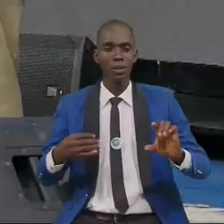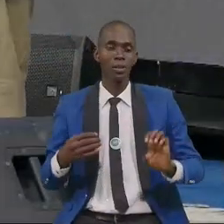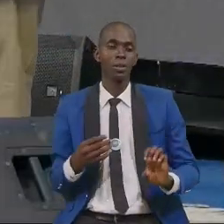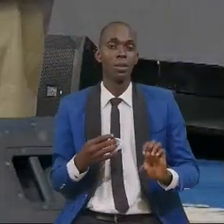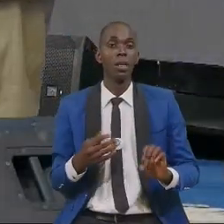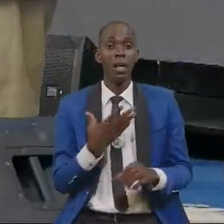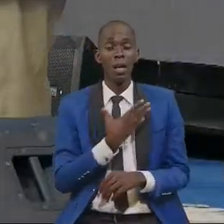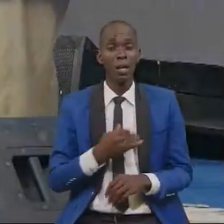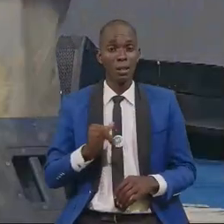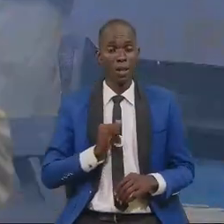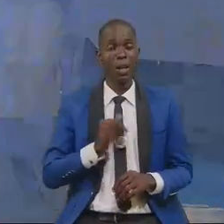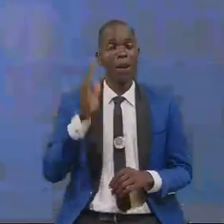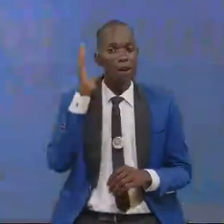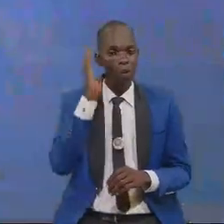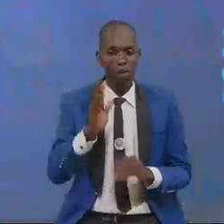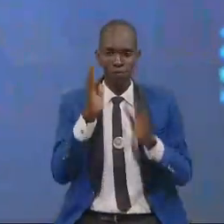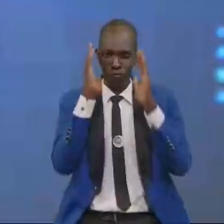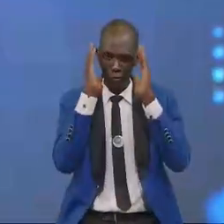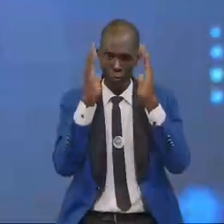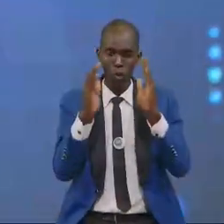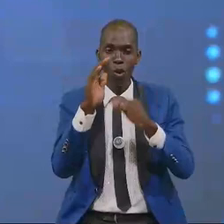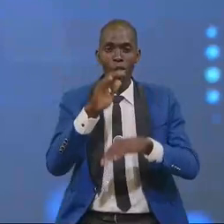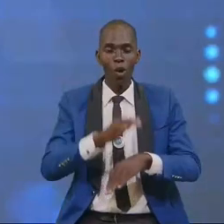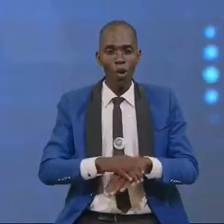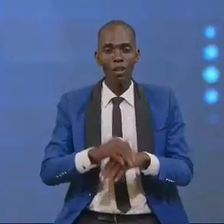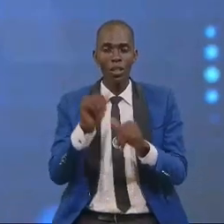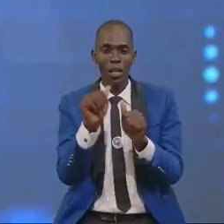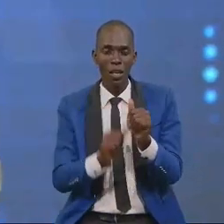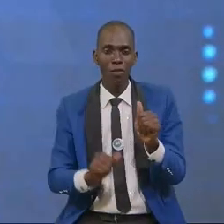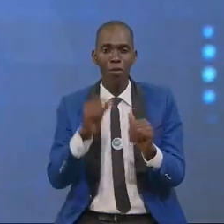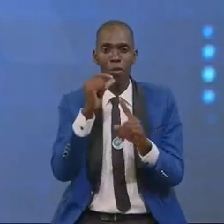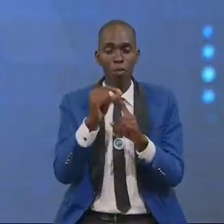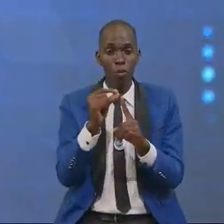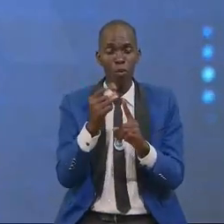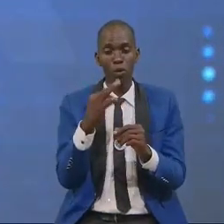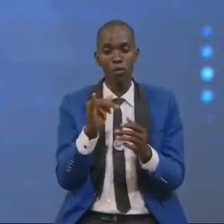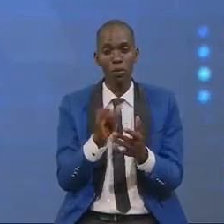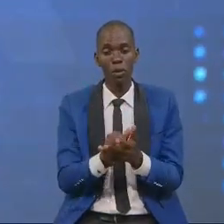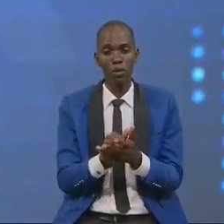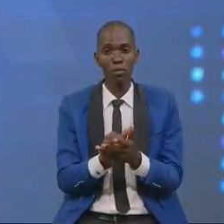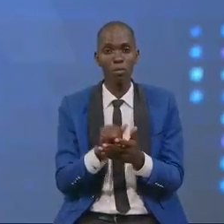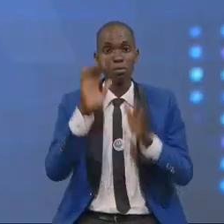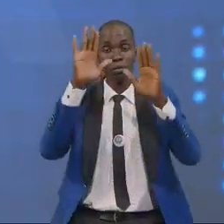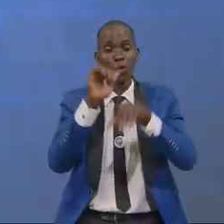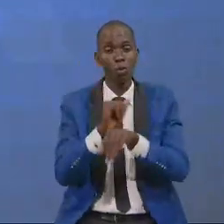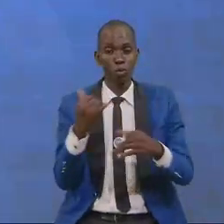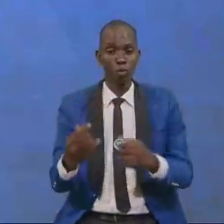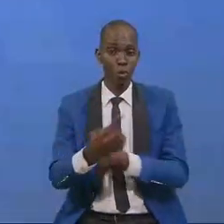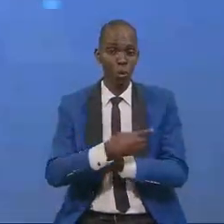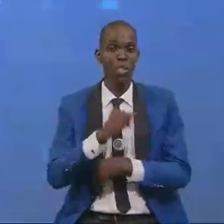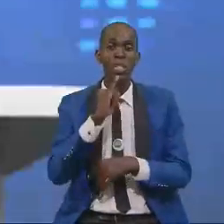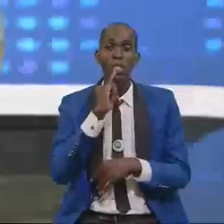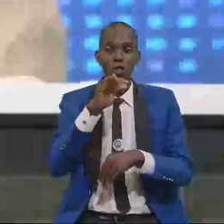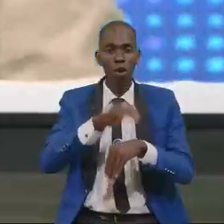et donc je vais me concentrer sur chacune de ces lettres aujourd'hui je considère la lettre M